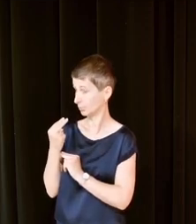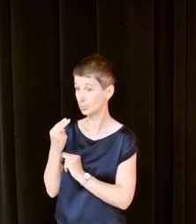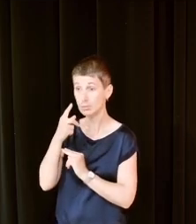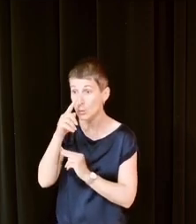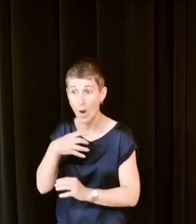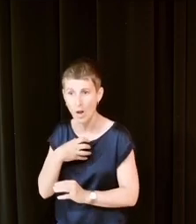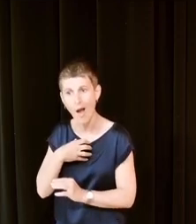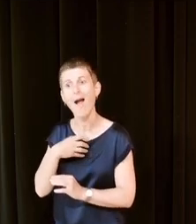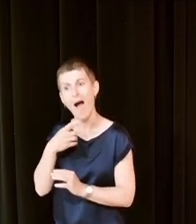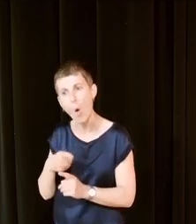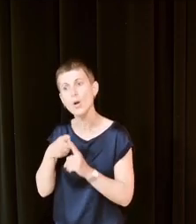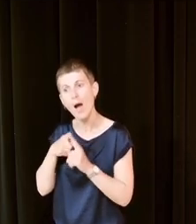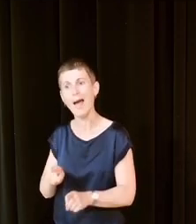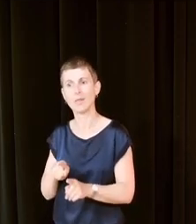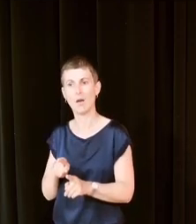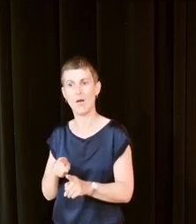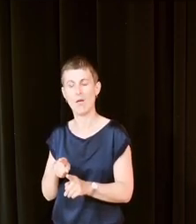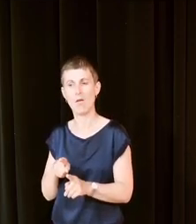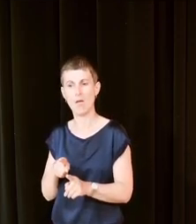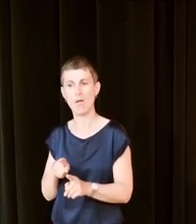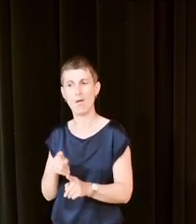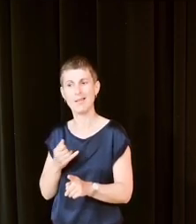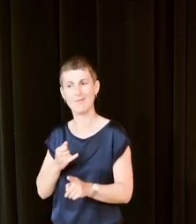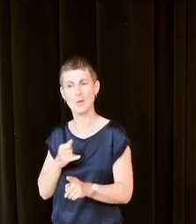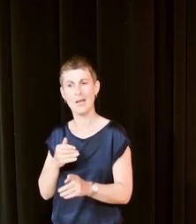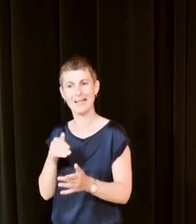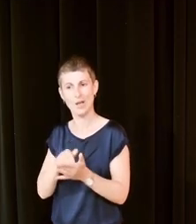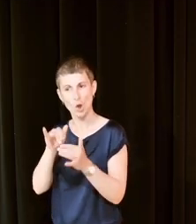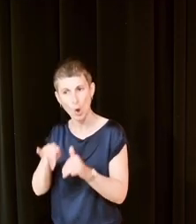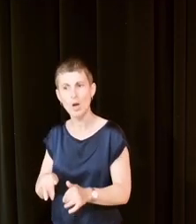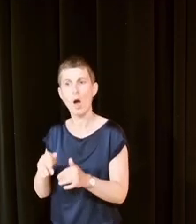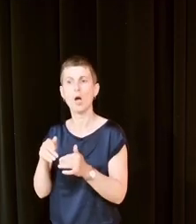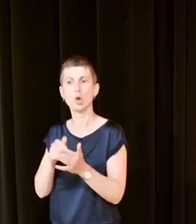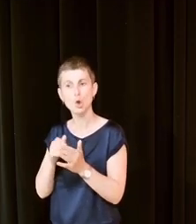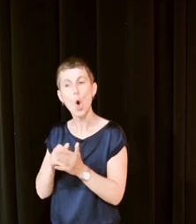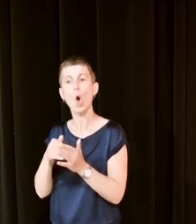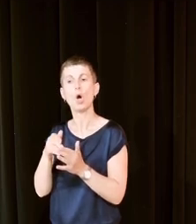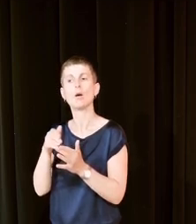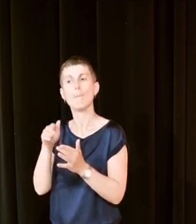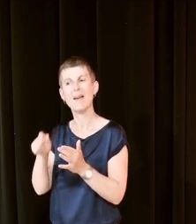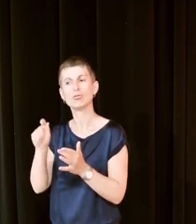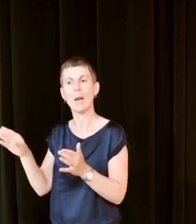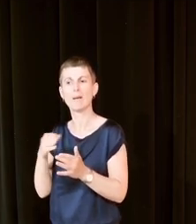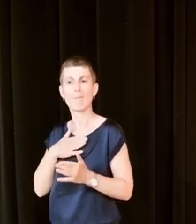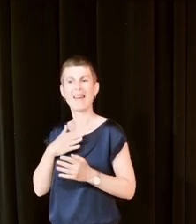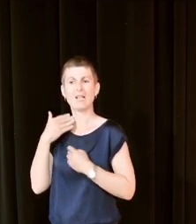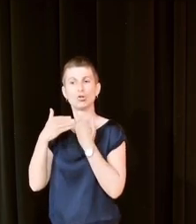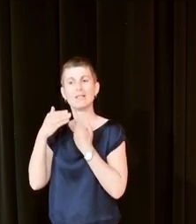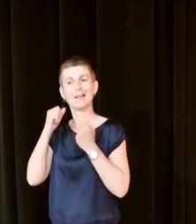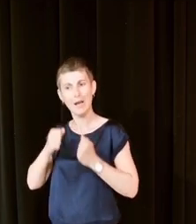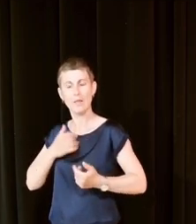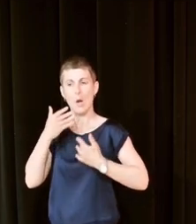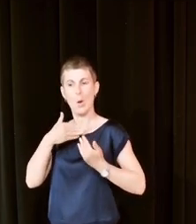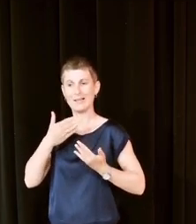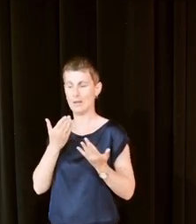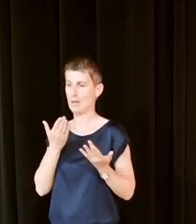bin, sondern eben auch ein Mensch bin mit einer Geschichte, die ich auch teilen kann, wie wir vorhin gehört haben. Oder